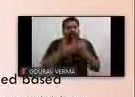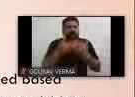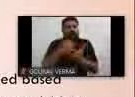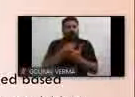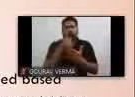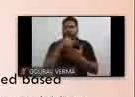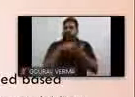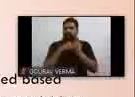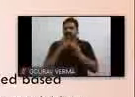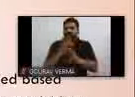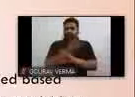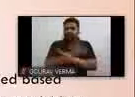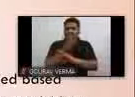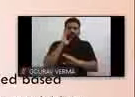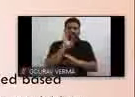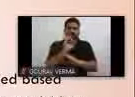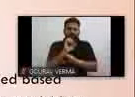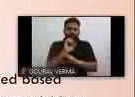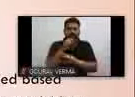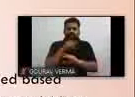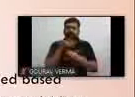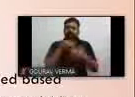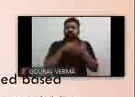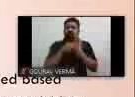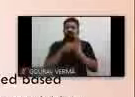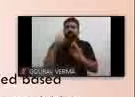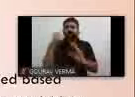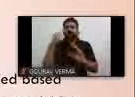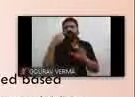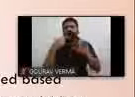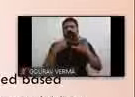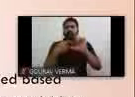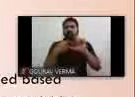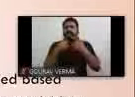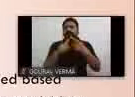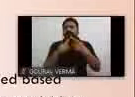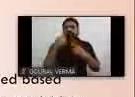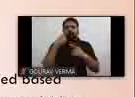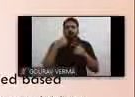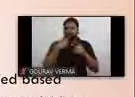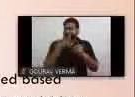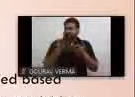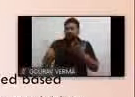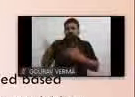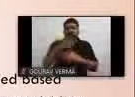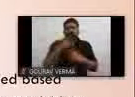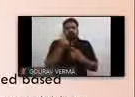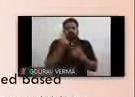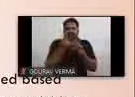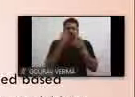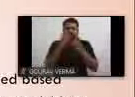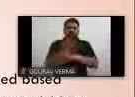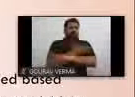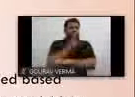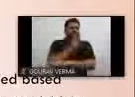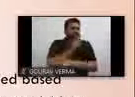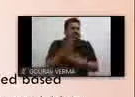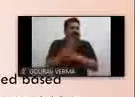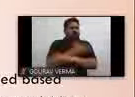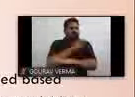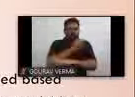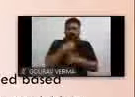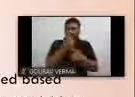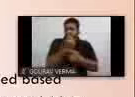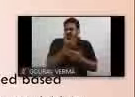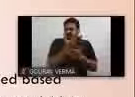is early intervention. It's a very बहुत ही commonly हम लोग use करते हैं early intervention, या हम जब भी